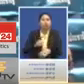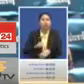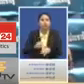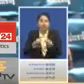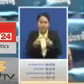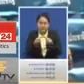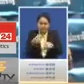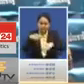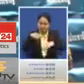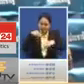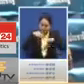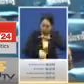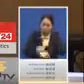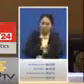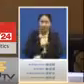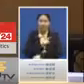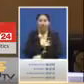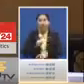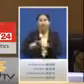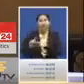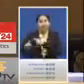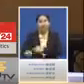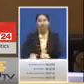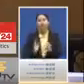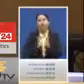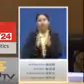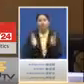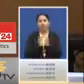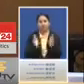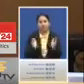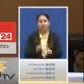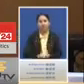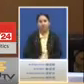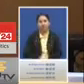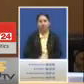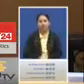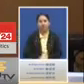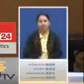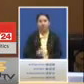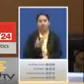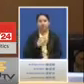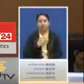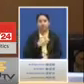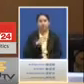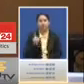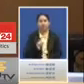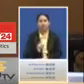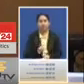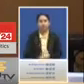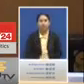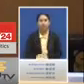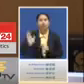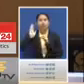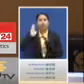อ่อนทางด้านศาสนาออกไปครับขอบคุณครับท่านประธานวินิจฉัยครับ ผมพิจารณาแล้วก็ผู้